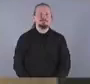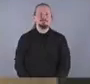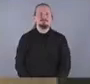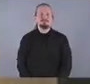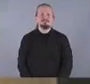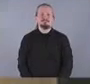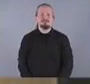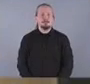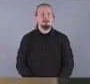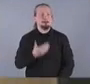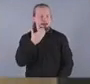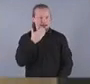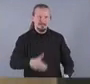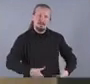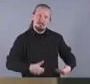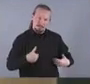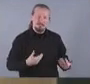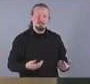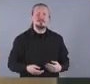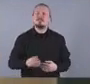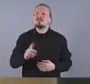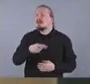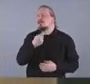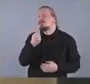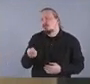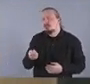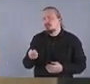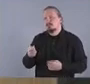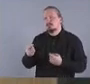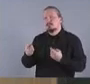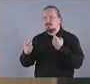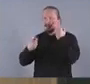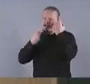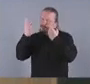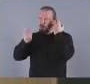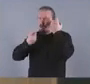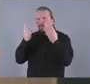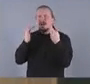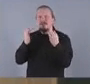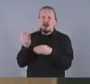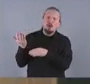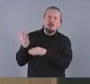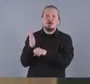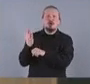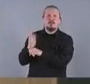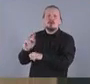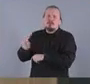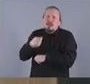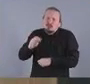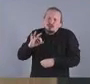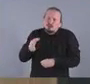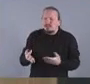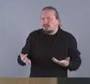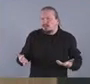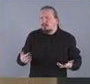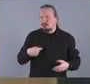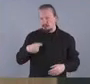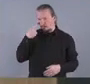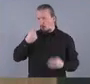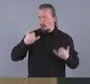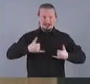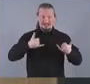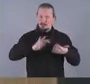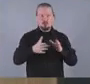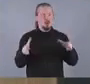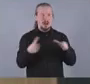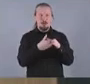Merci, Madame. Je partage bien évidemment pas vos réflexions sur la représentativité. Vous voyez bien qu'ici, tous les groupes